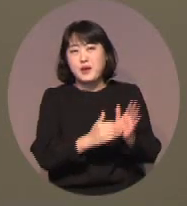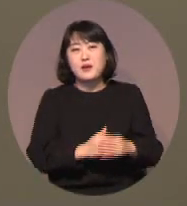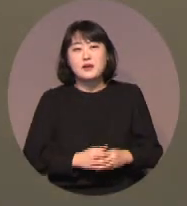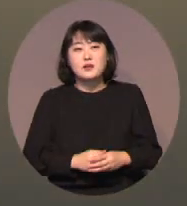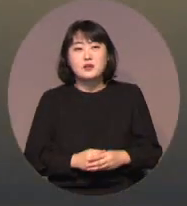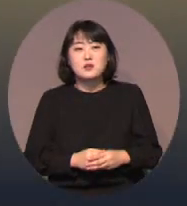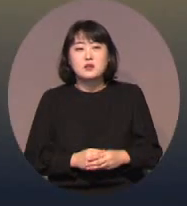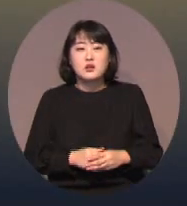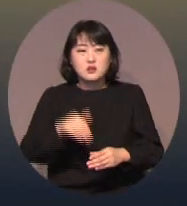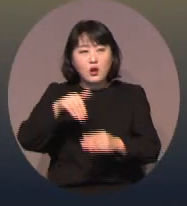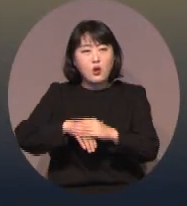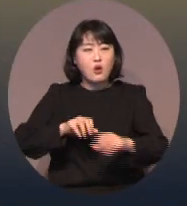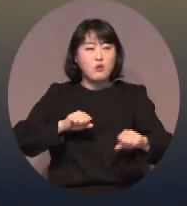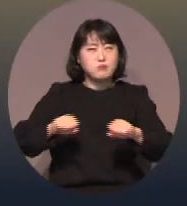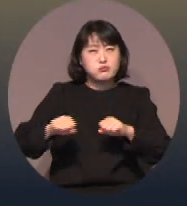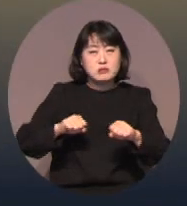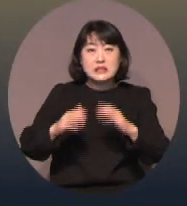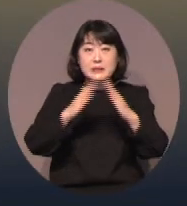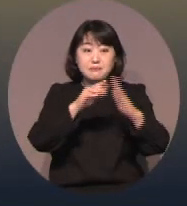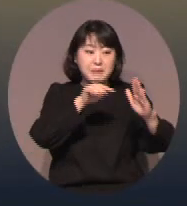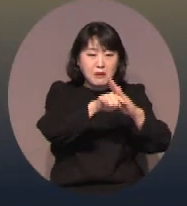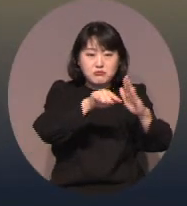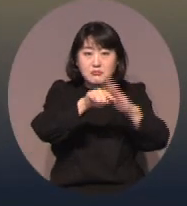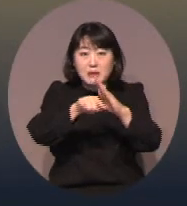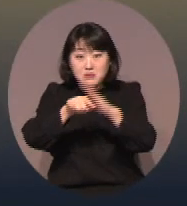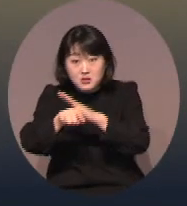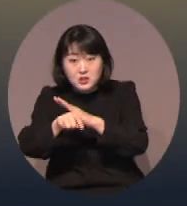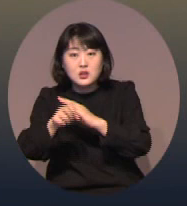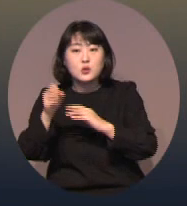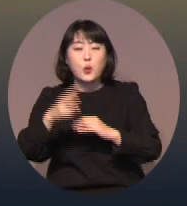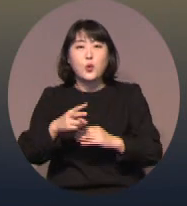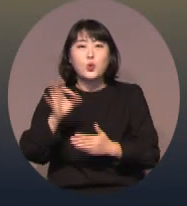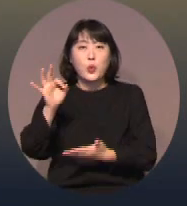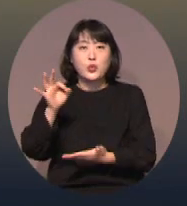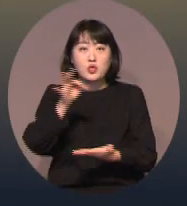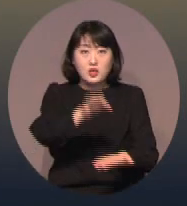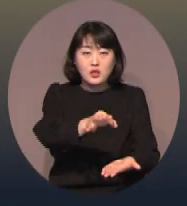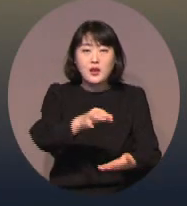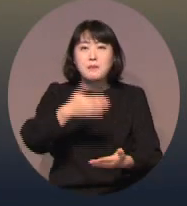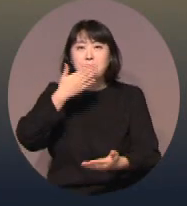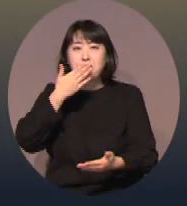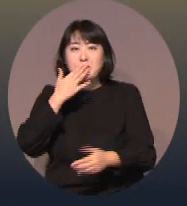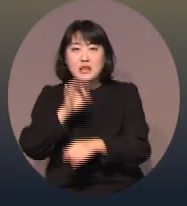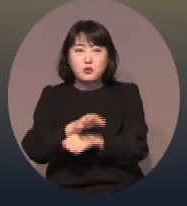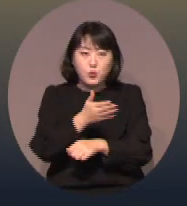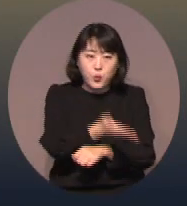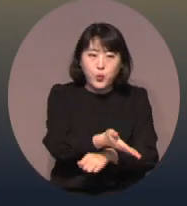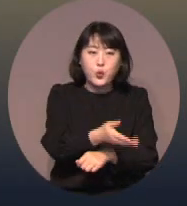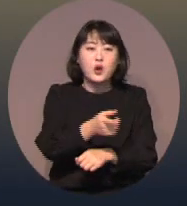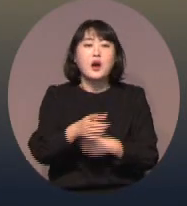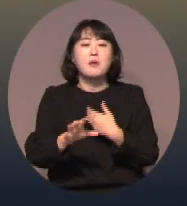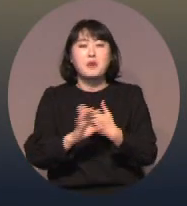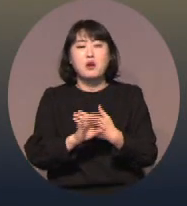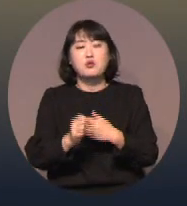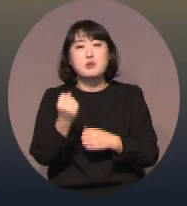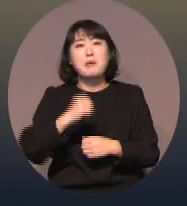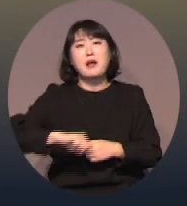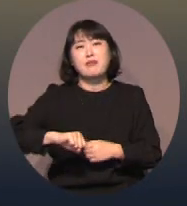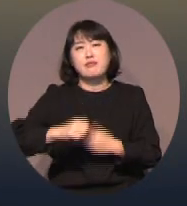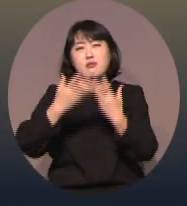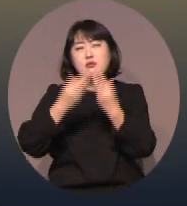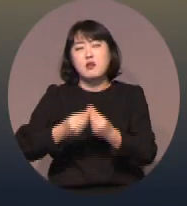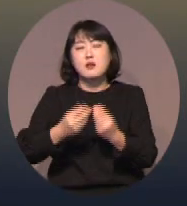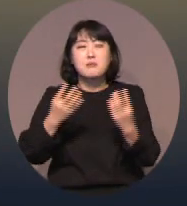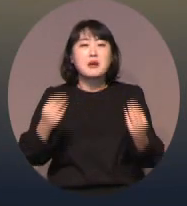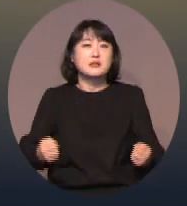선거운동의 목적으로 선거인들의 집을 호별로 방문하거나 금품 음식물 등을 제공하여 기부행이 제한 규정을 위반한 사례가